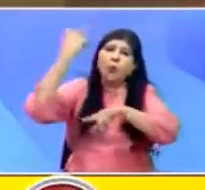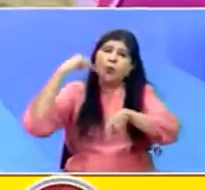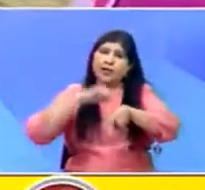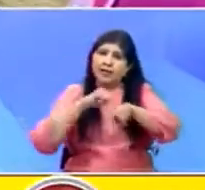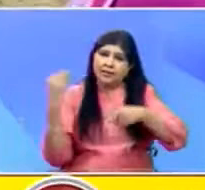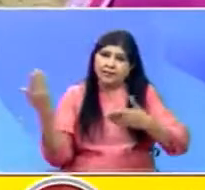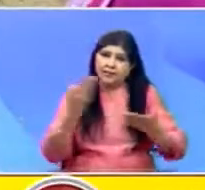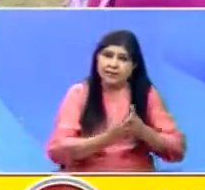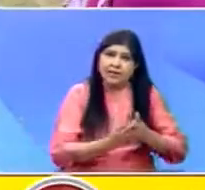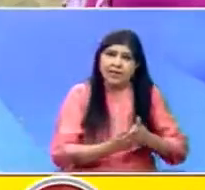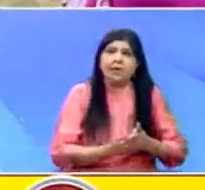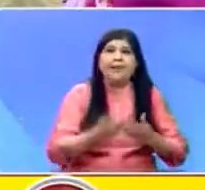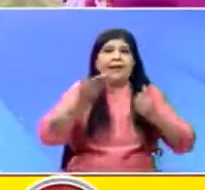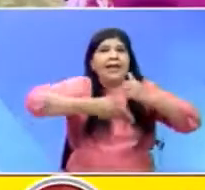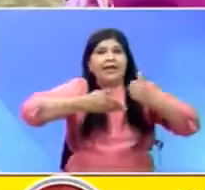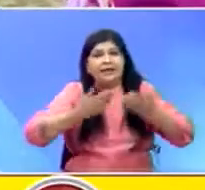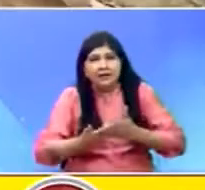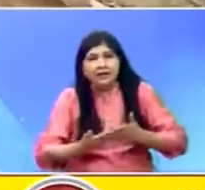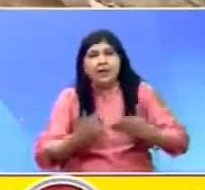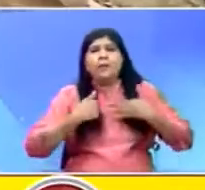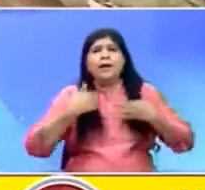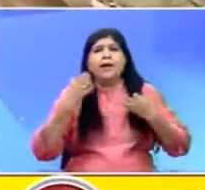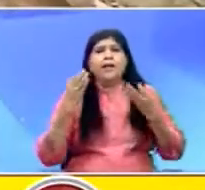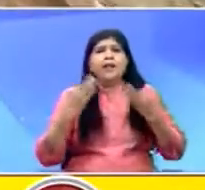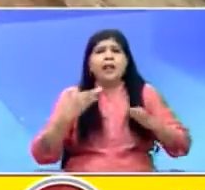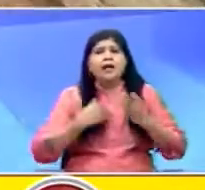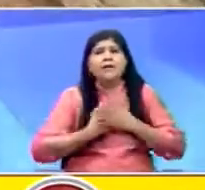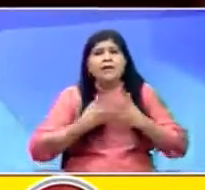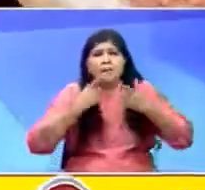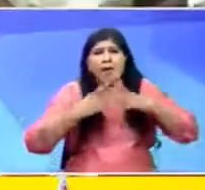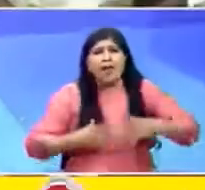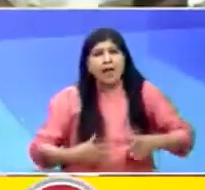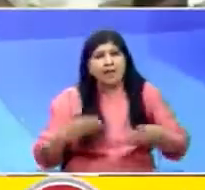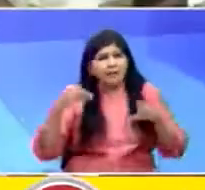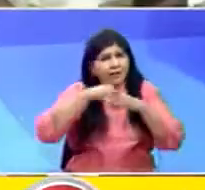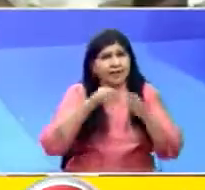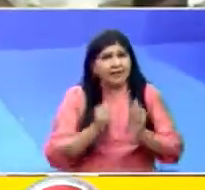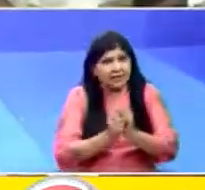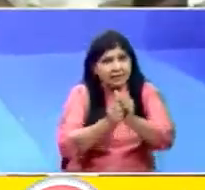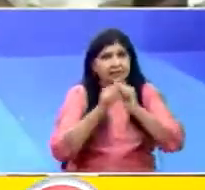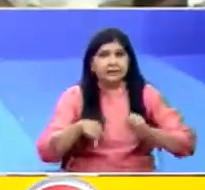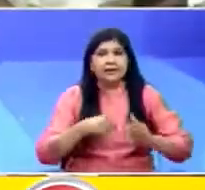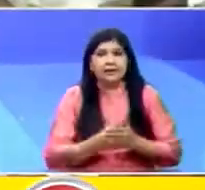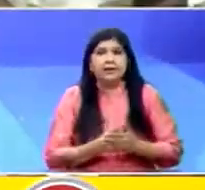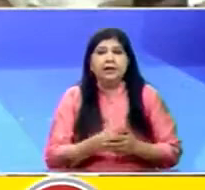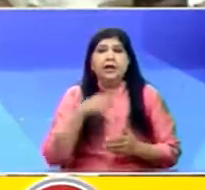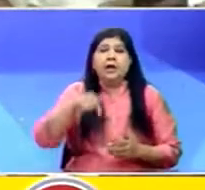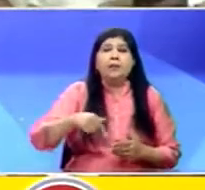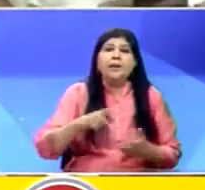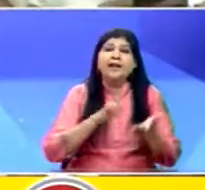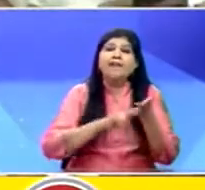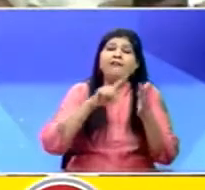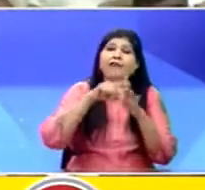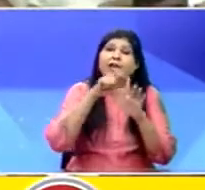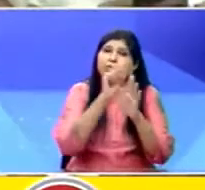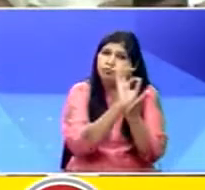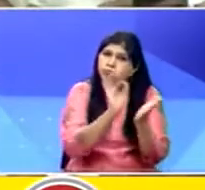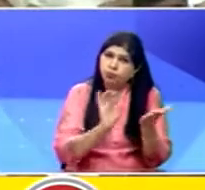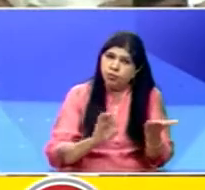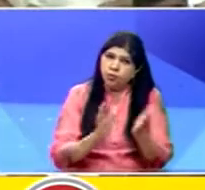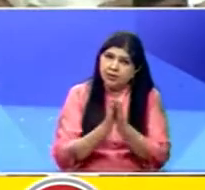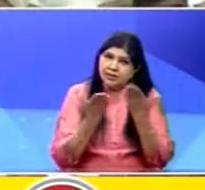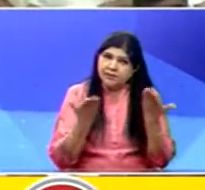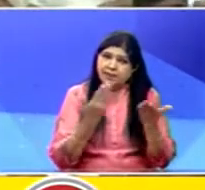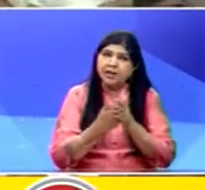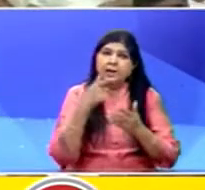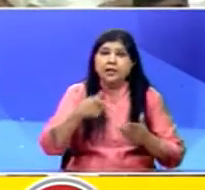हमारे एग्रीकल्चर, कल्चर और सिविलाइजेशन का हिस्सा रहे हैं। हमारे वेदों में मिलेट्स